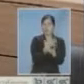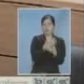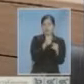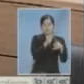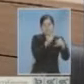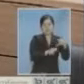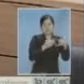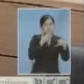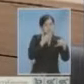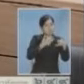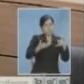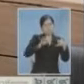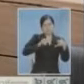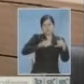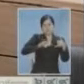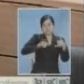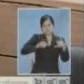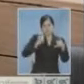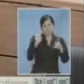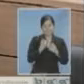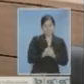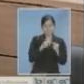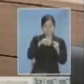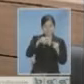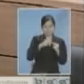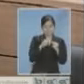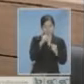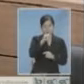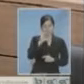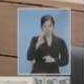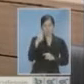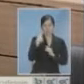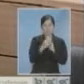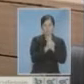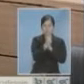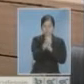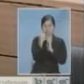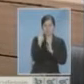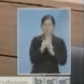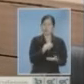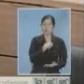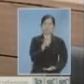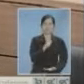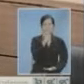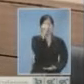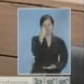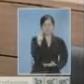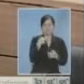การเป็นสว.ที่มีความรู้ความสามารถเขาก็ไม่อยากมาเล่นครับเพราะมาก็เป็นเหมือนเดิม